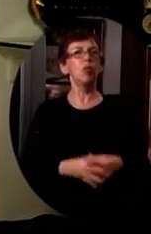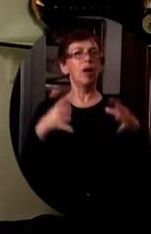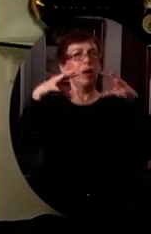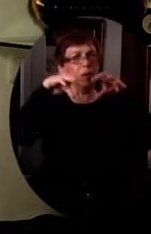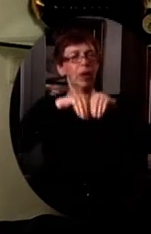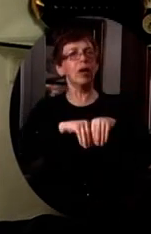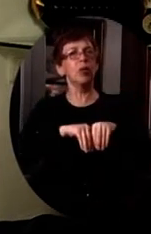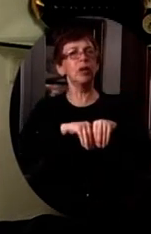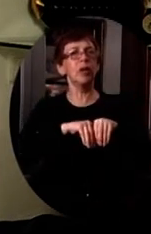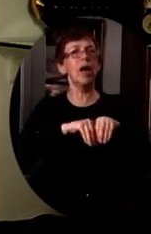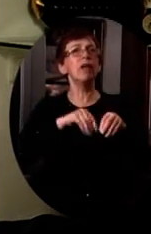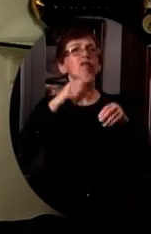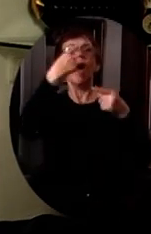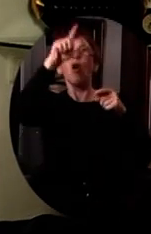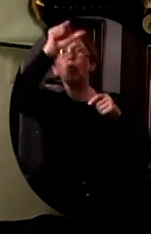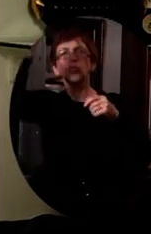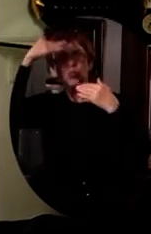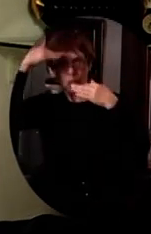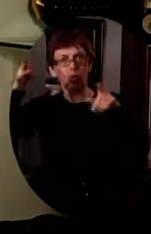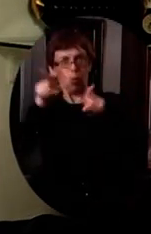כולם היו בקרון אחד.